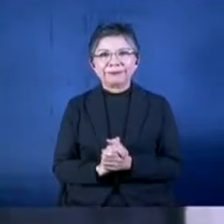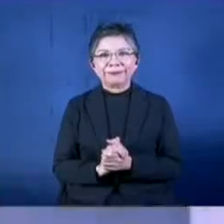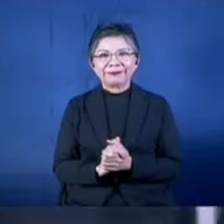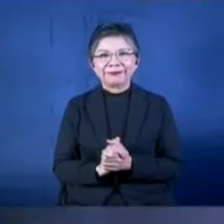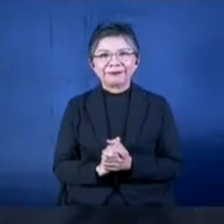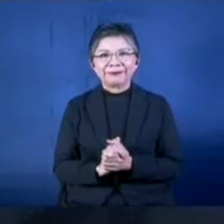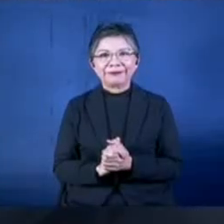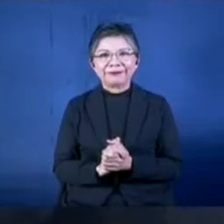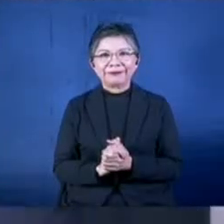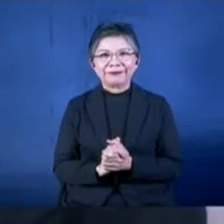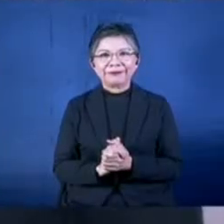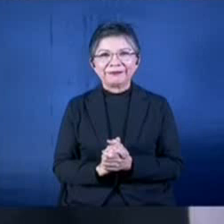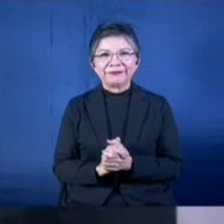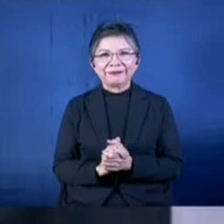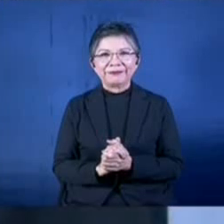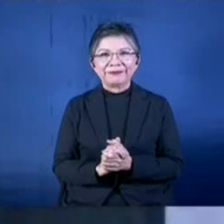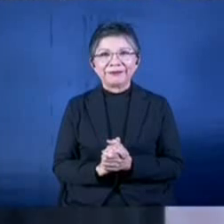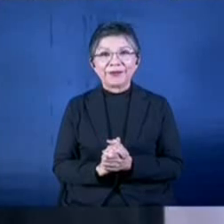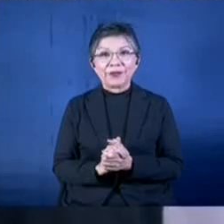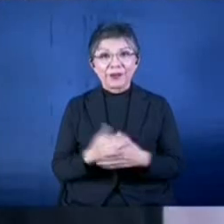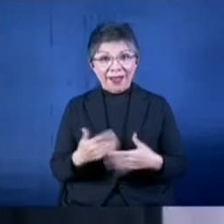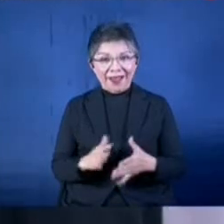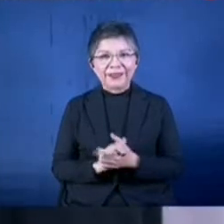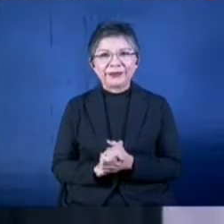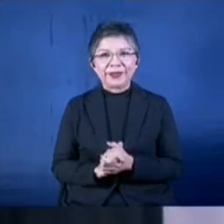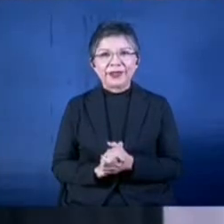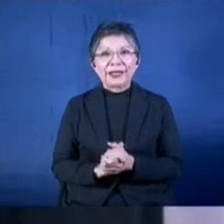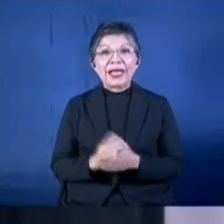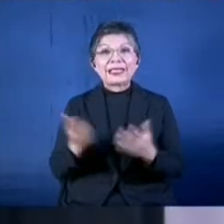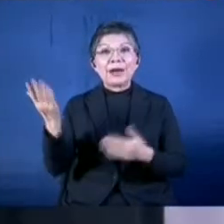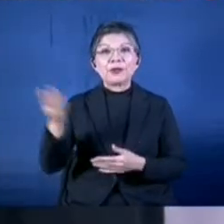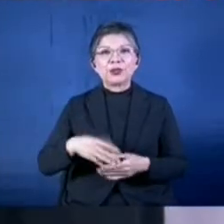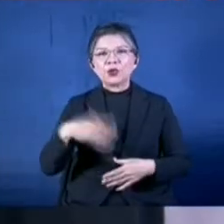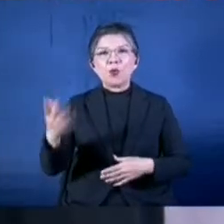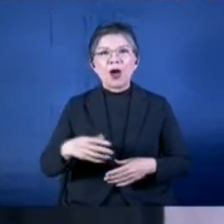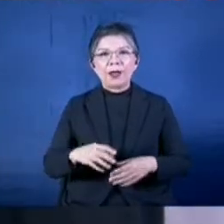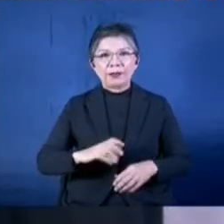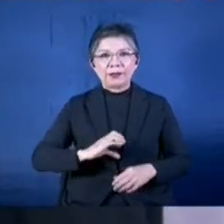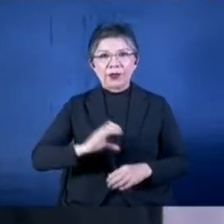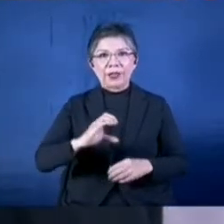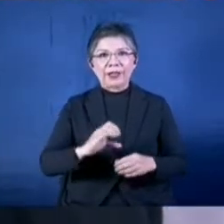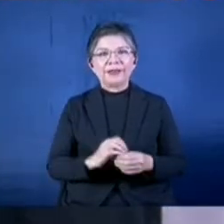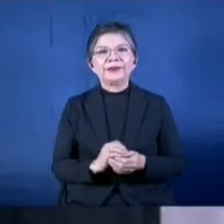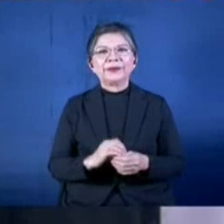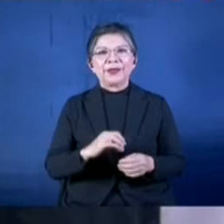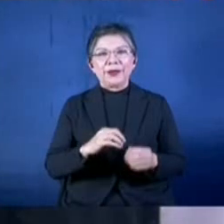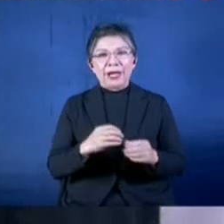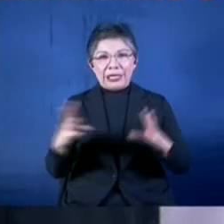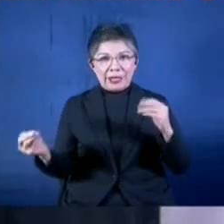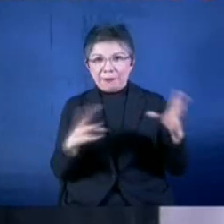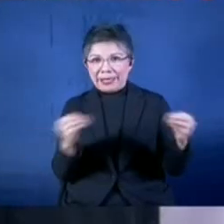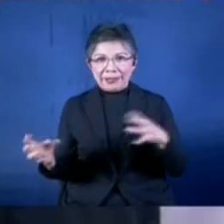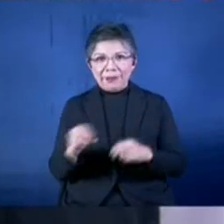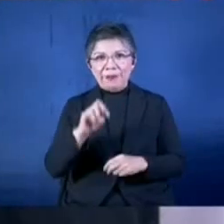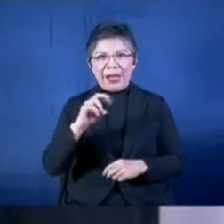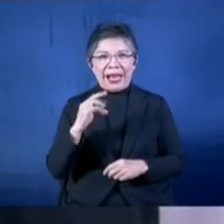Silakan Pak Arief. Terima kasih. Dan selanjutnya kita sambut para kontestan debat malam hari